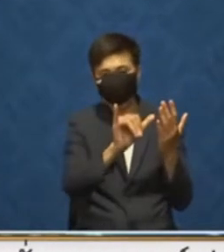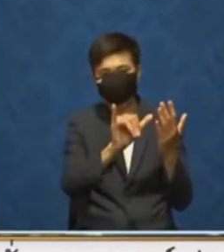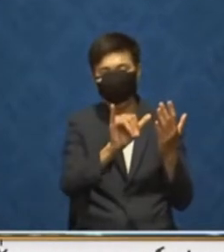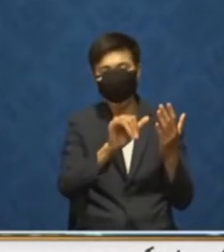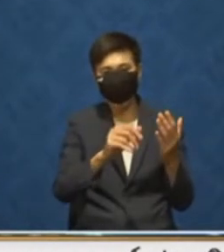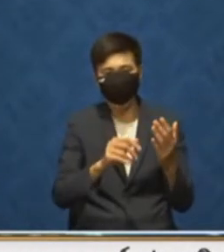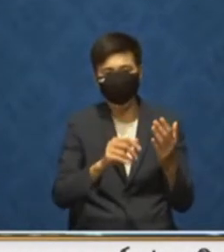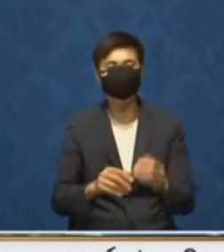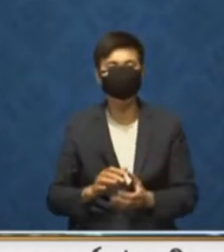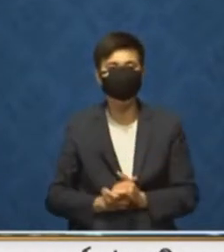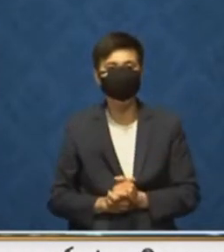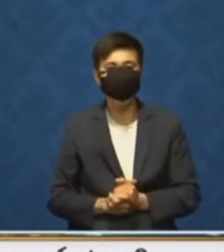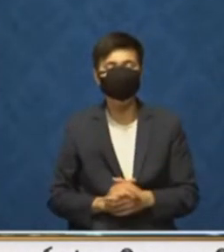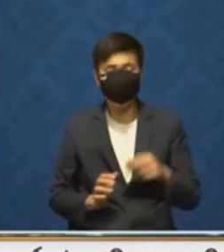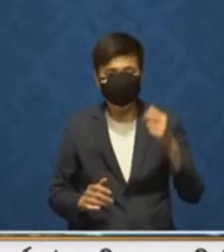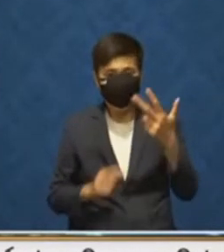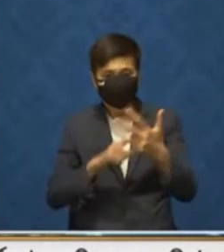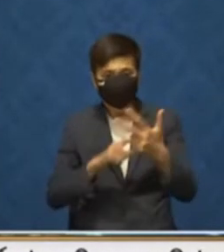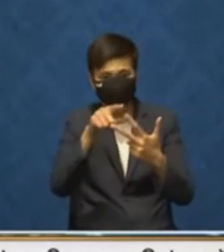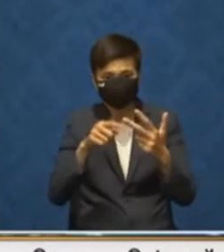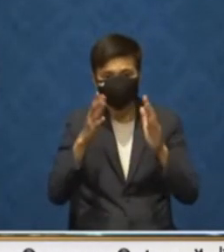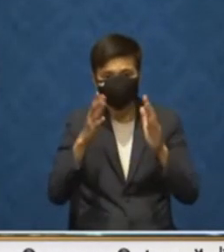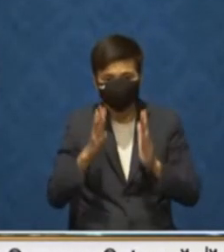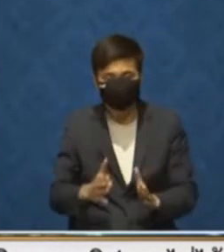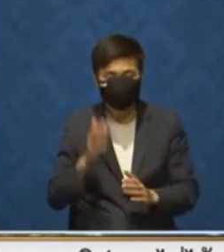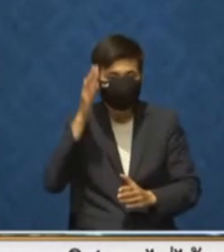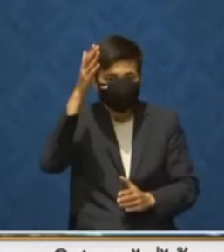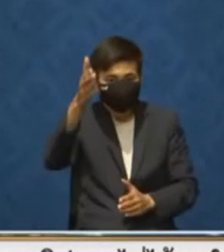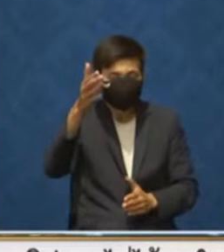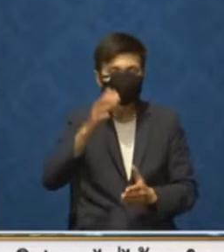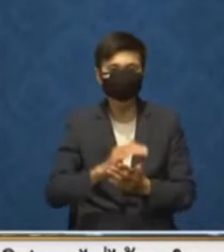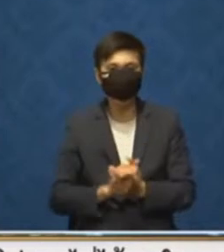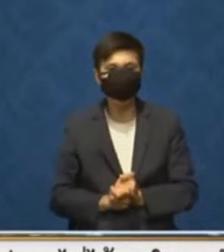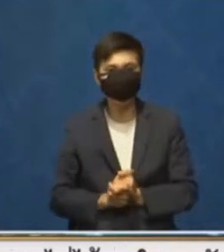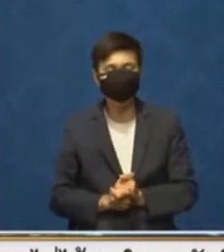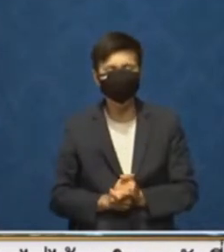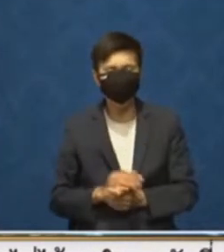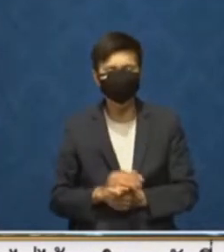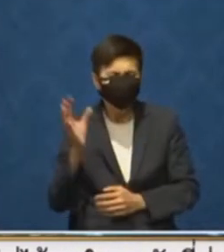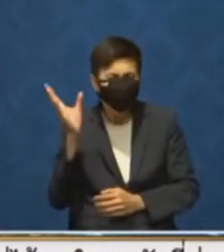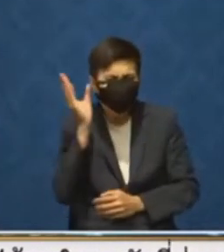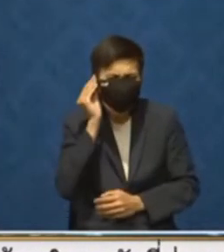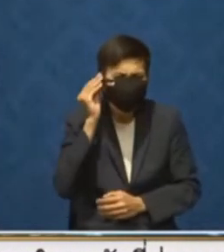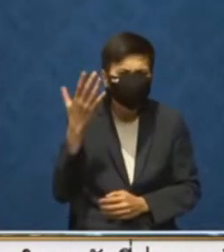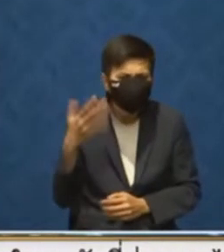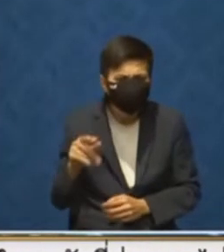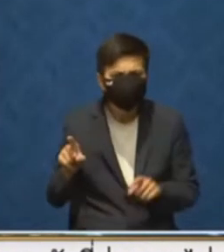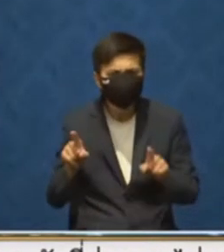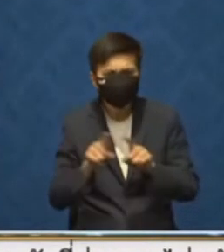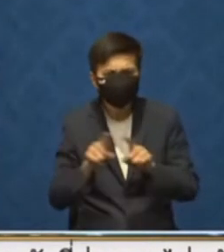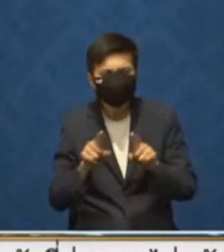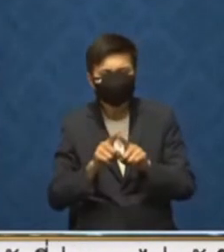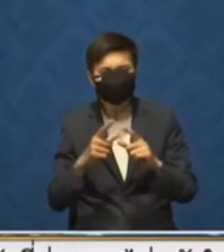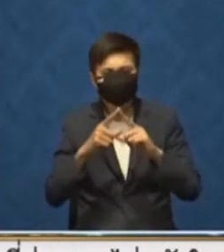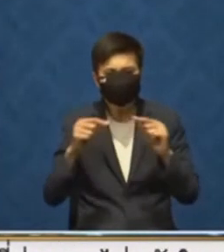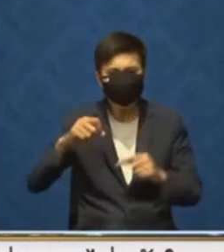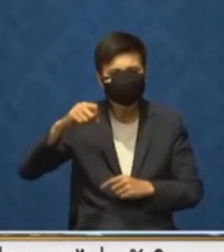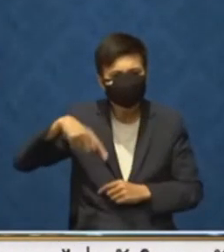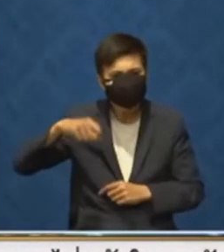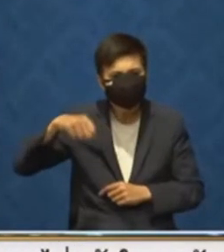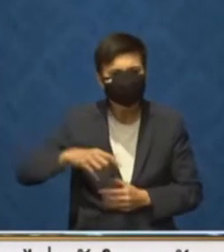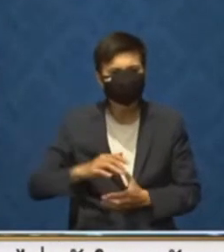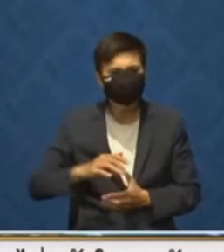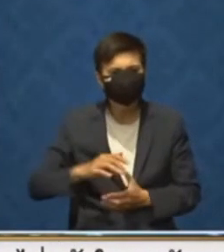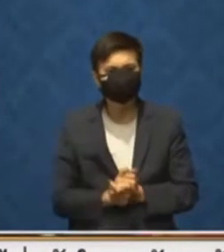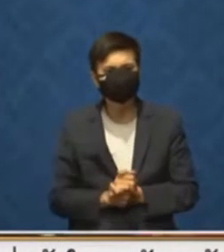อนาคตonแถลงออกมาฟังดูแล้วก็เหมือนเรื่องสั้นๆเป็นแผ่นเสียงตกร่องที่พูดแต่